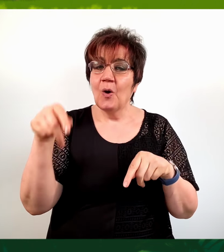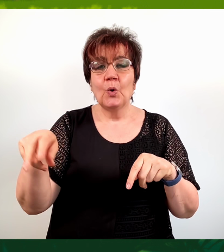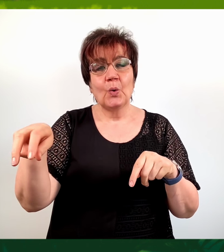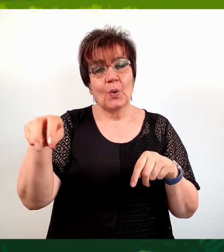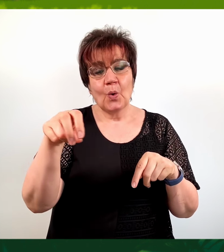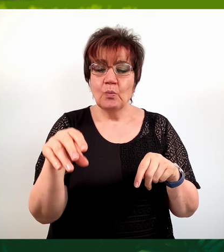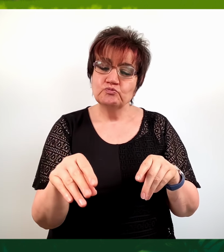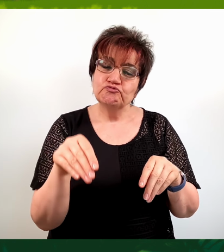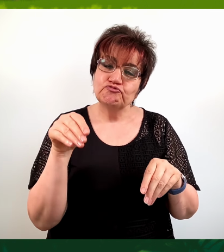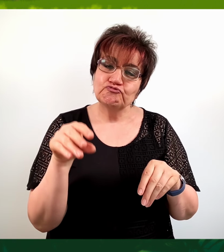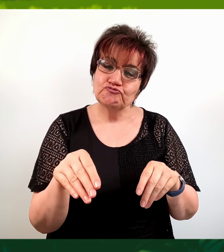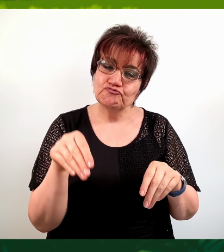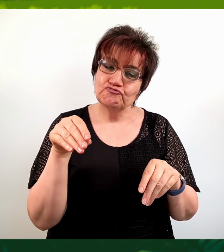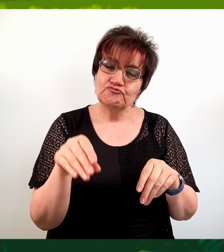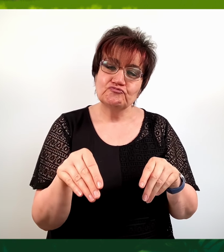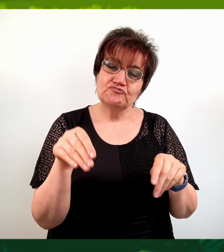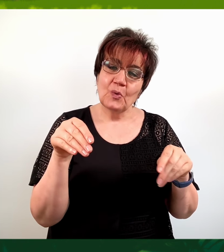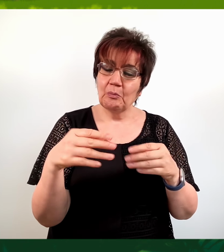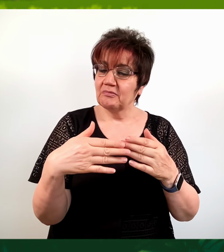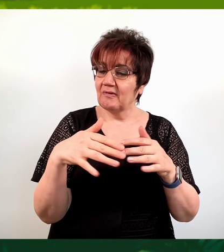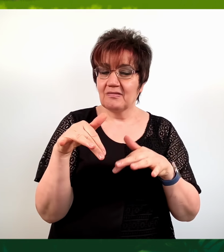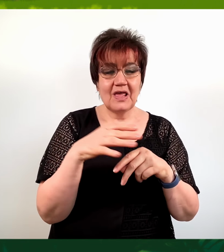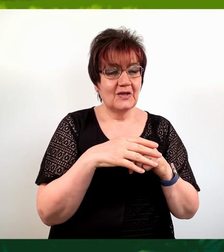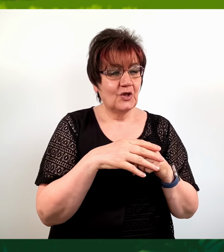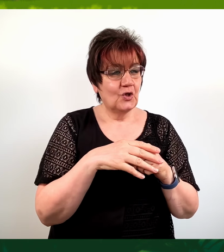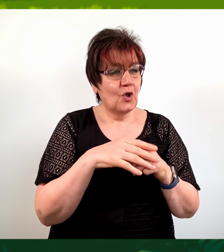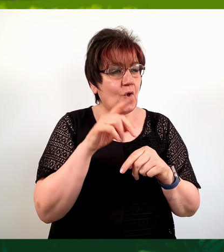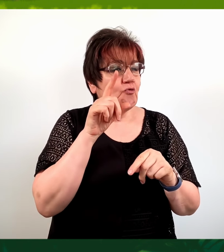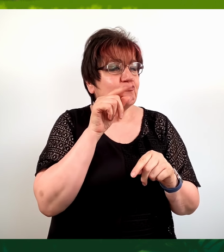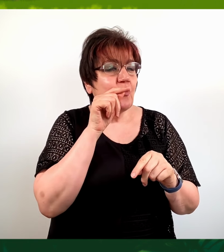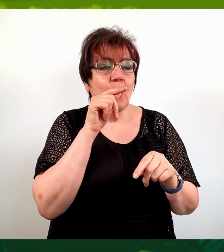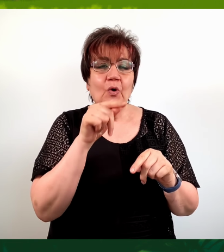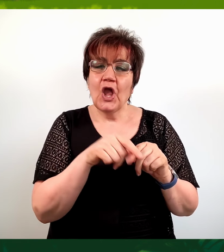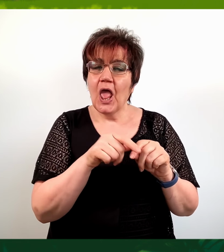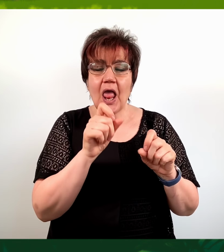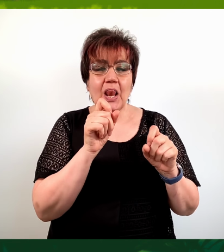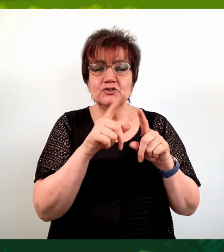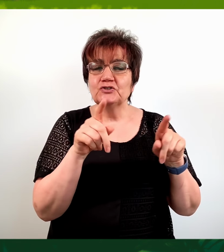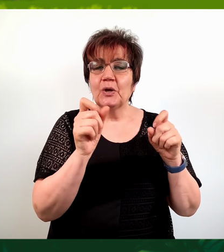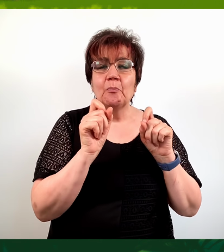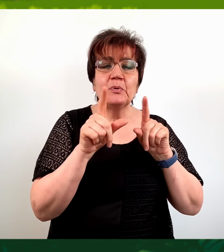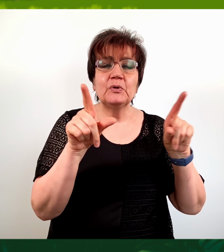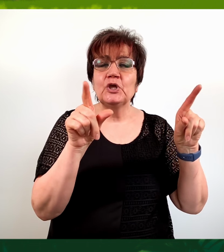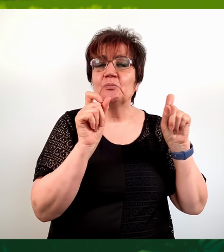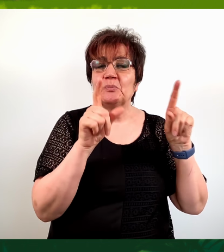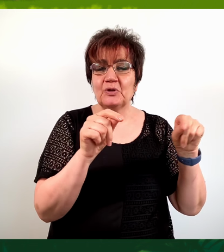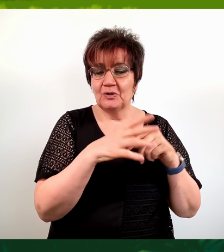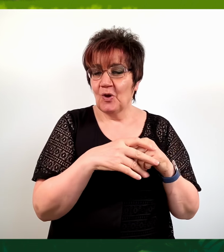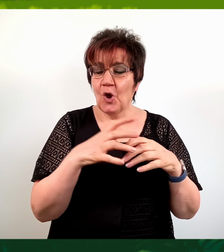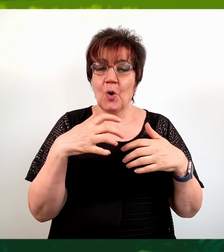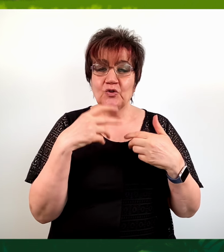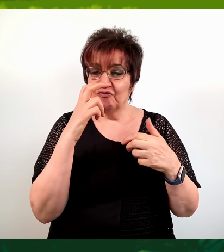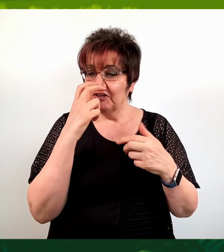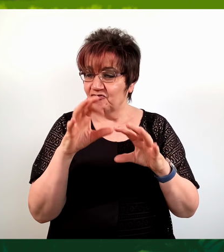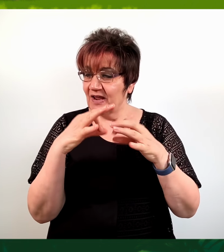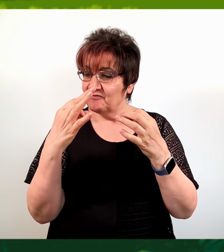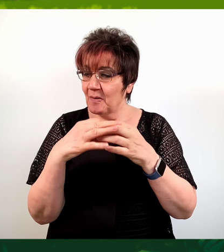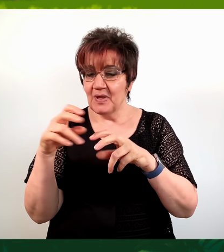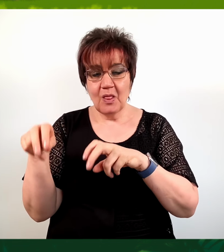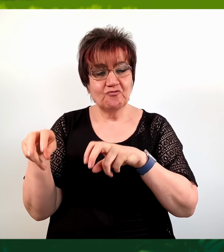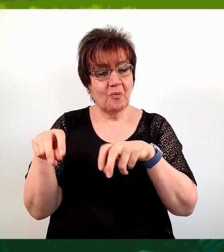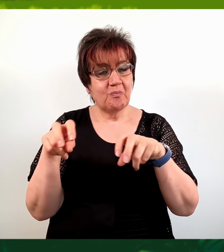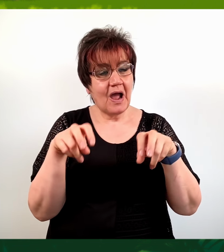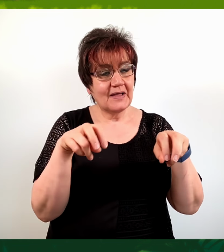graste, die Vögel ihre schönsten Lieder zwitscherten und die Wildschweinfamilie vorbeikam